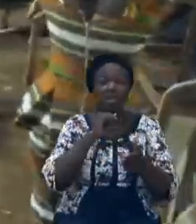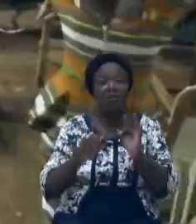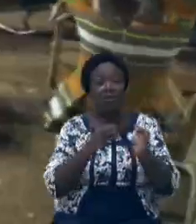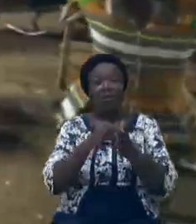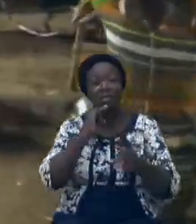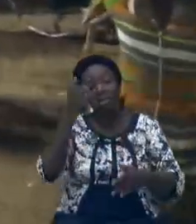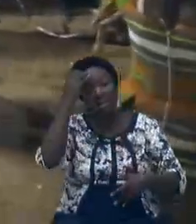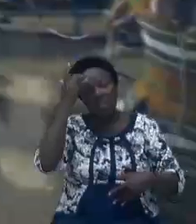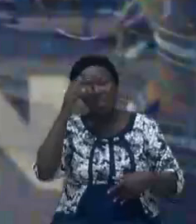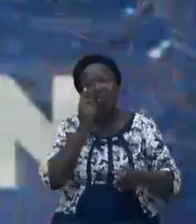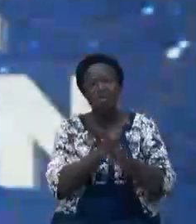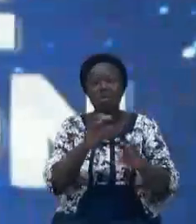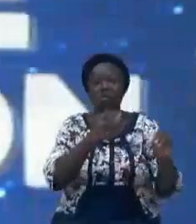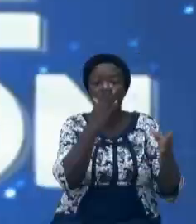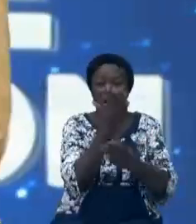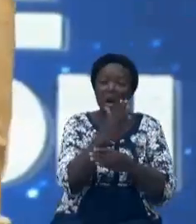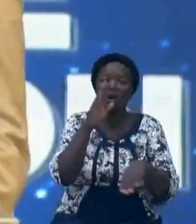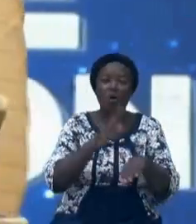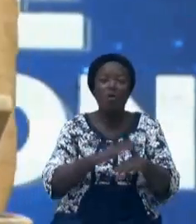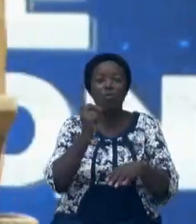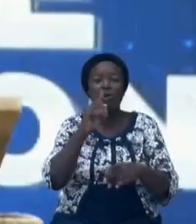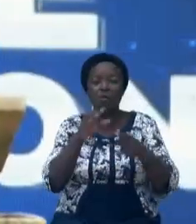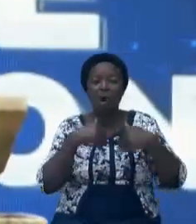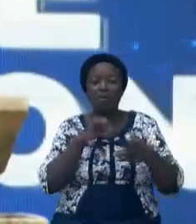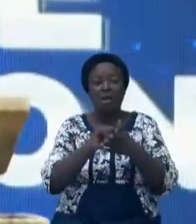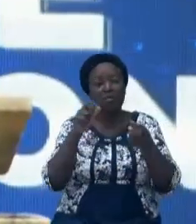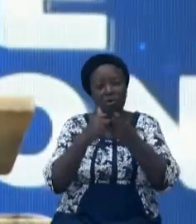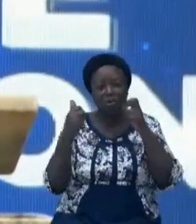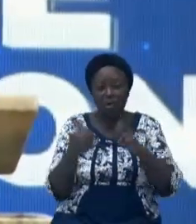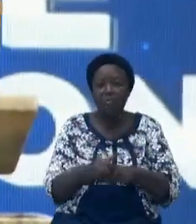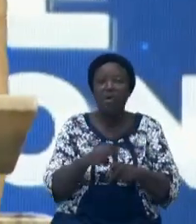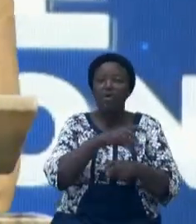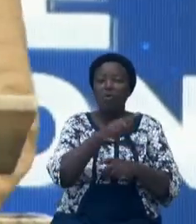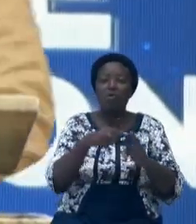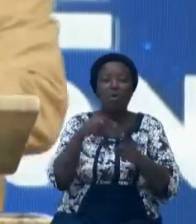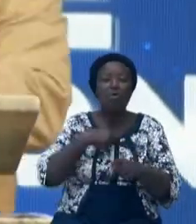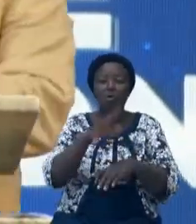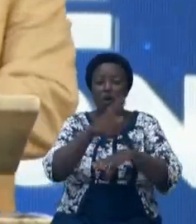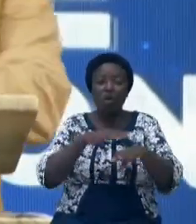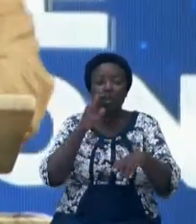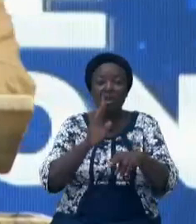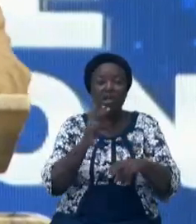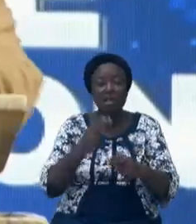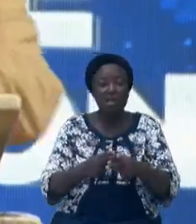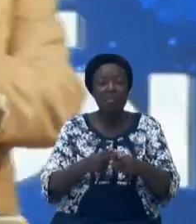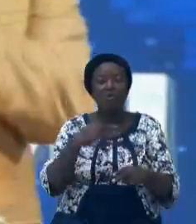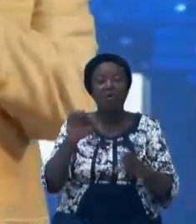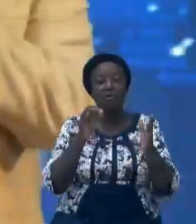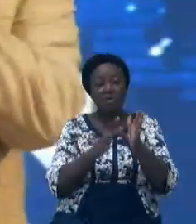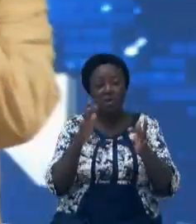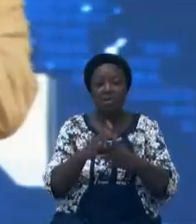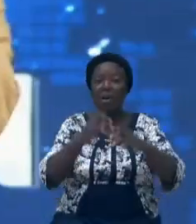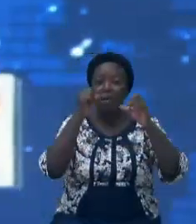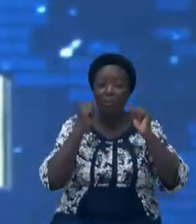et va le faire maintenant et si cette maladie physique à un pote à deuxièmement la ocha le problème pendant